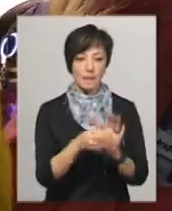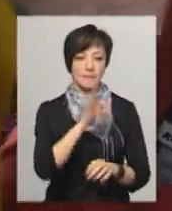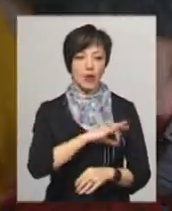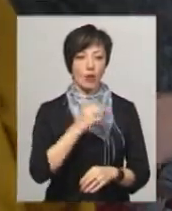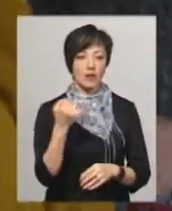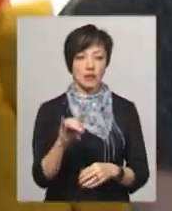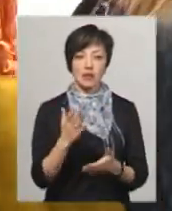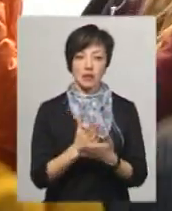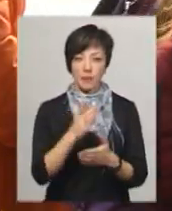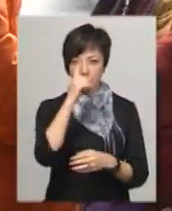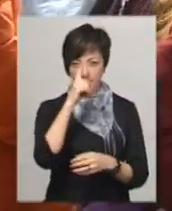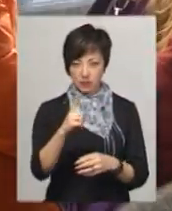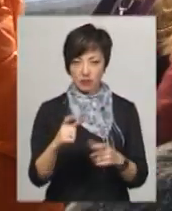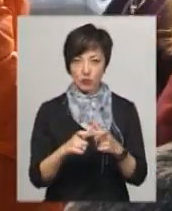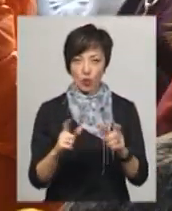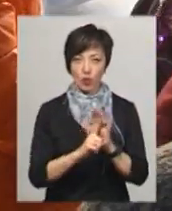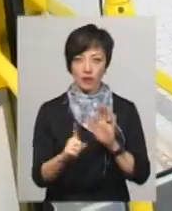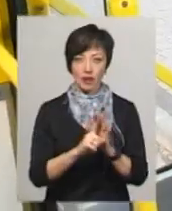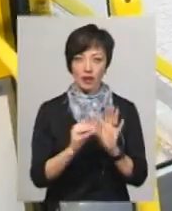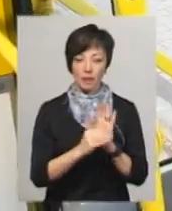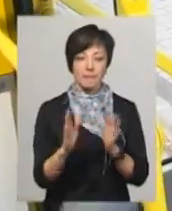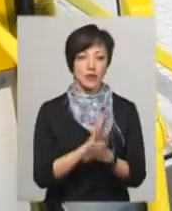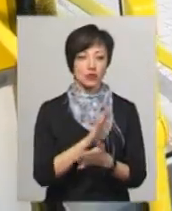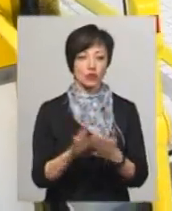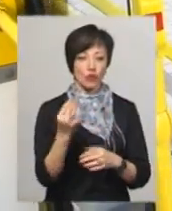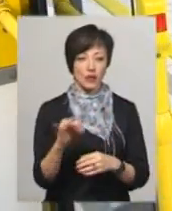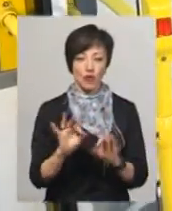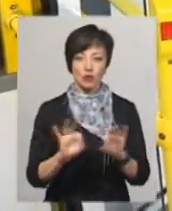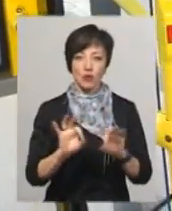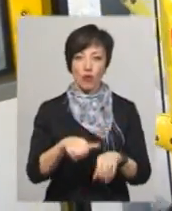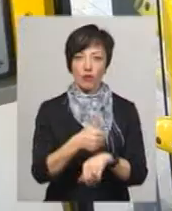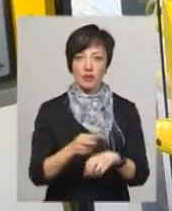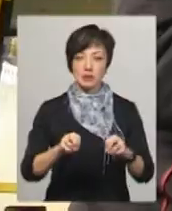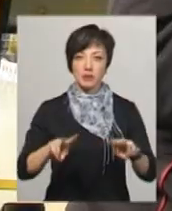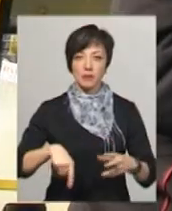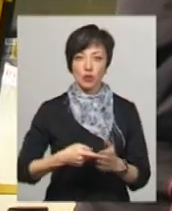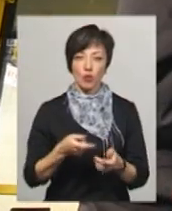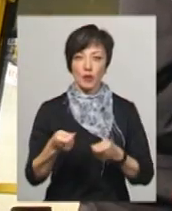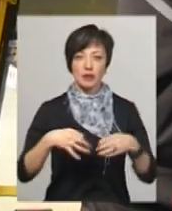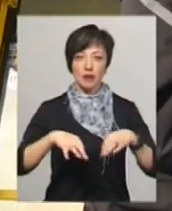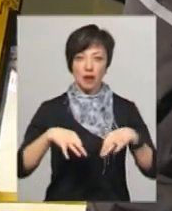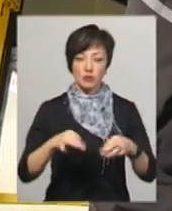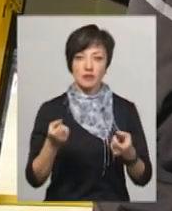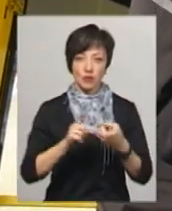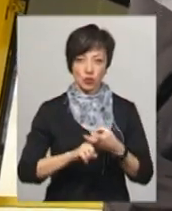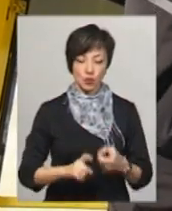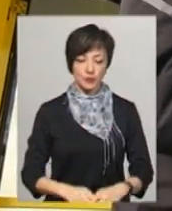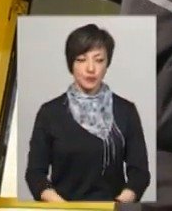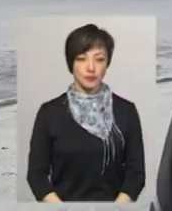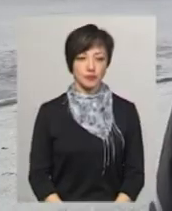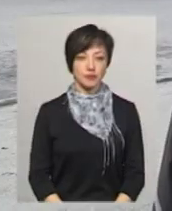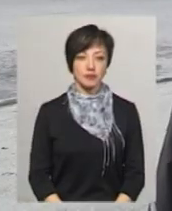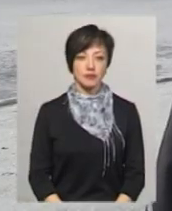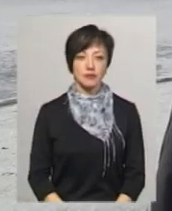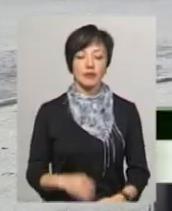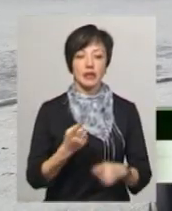За наявності місячного проїзного квитка з написом «безкоштовний», розповідає головний спеціаліст міського управління транспорту і зв'язку Олег Костенецький.